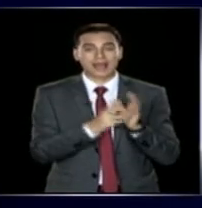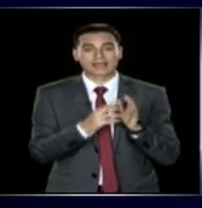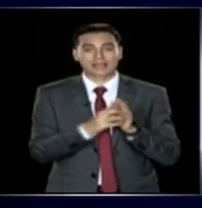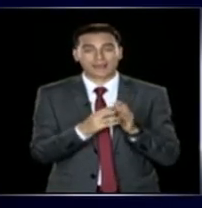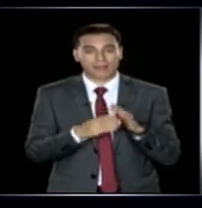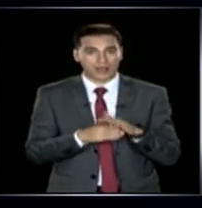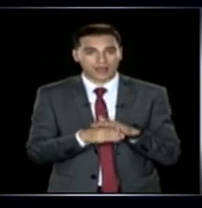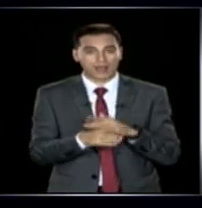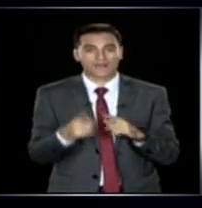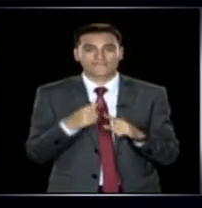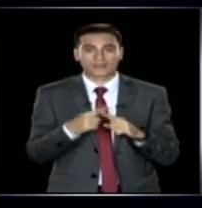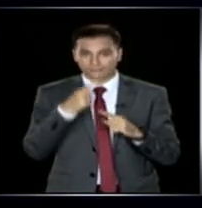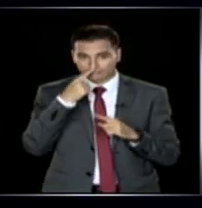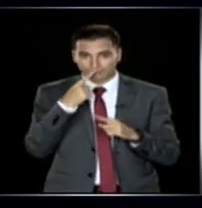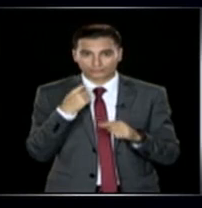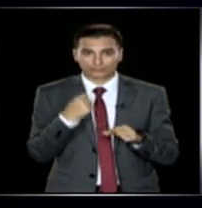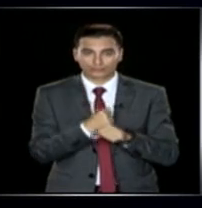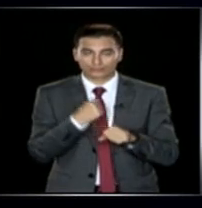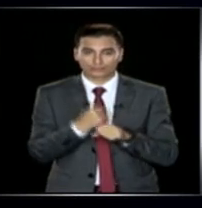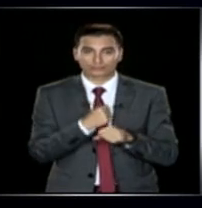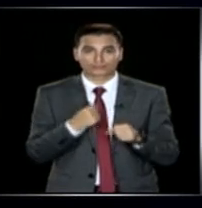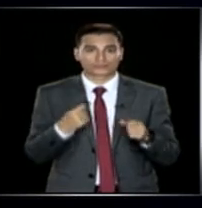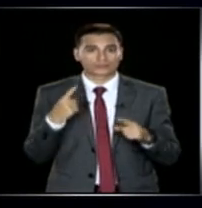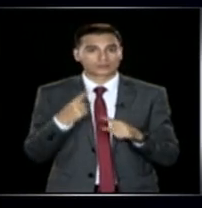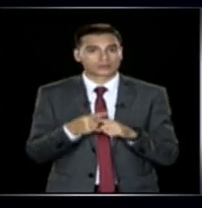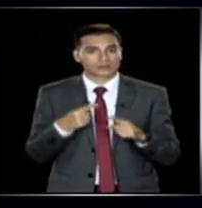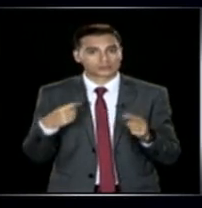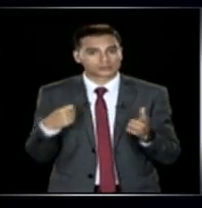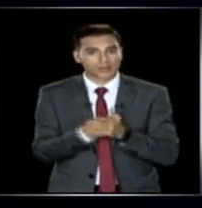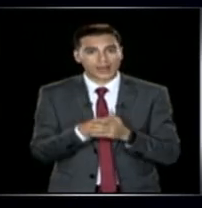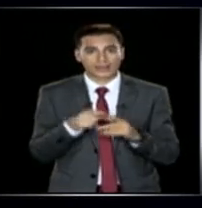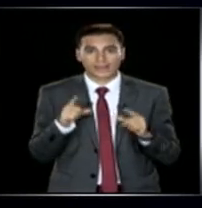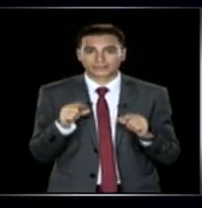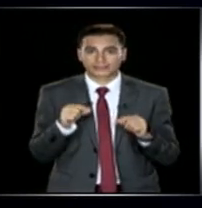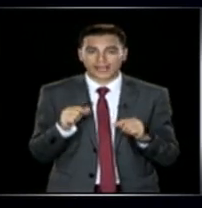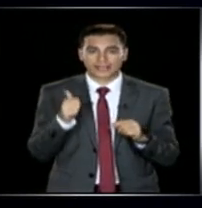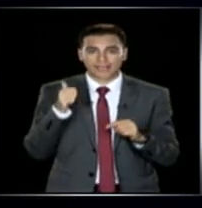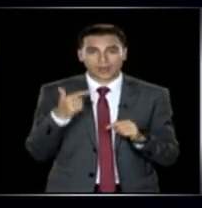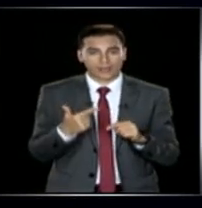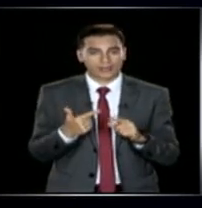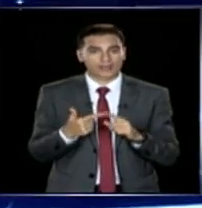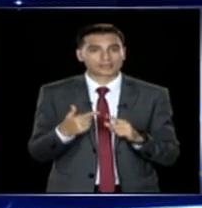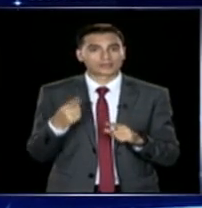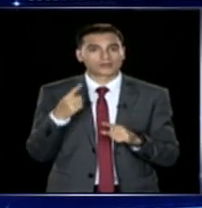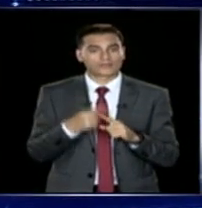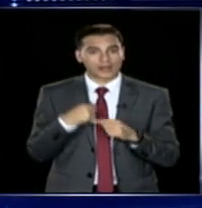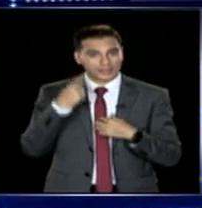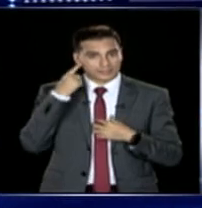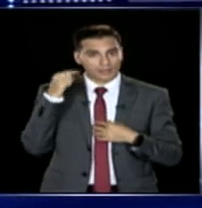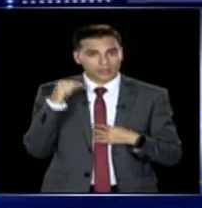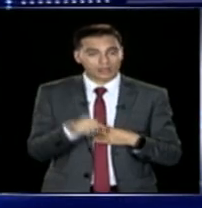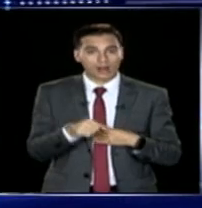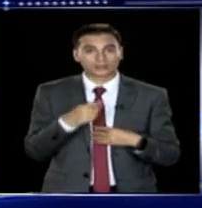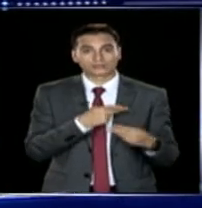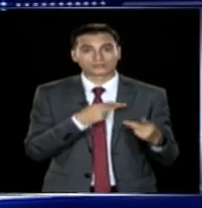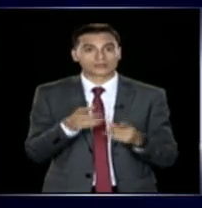جامعة وكمان التقدير امتياز ما شاء الله. والله ما شاء يعني الله. واخدة تقريبا حوالي 4. أنا جالي خبر النهاردة